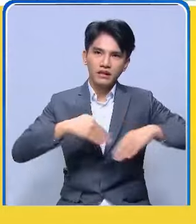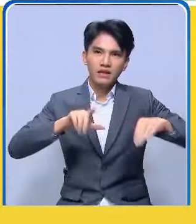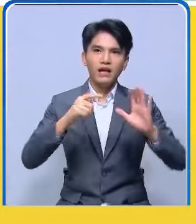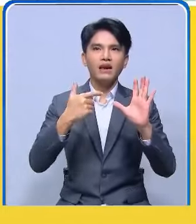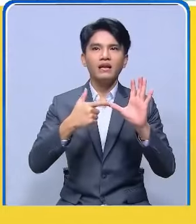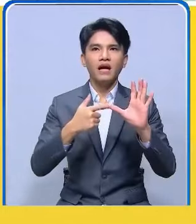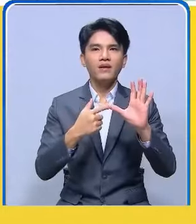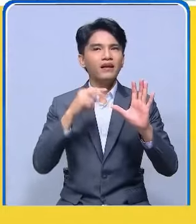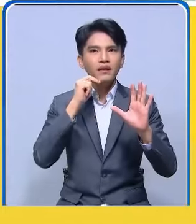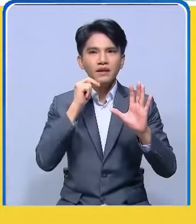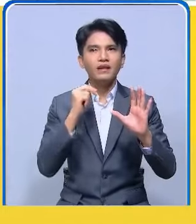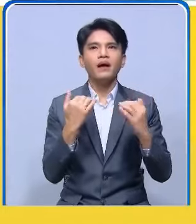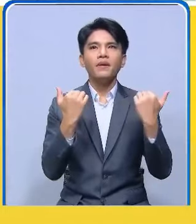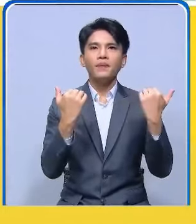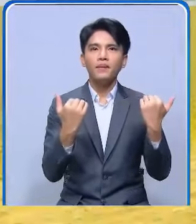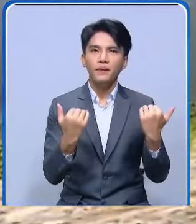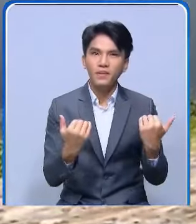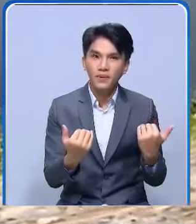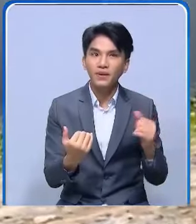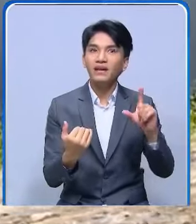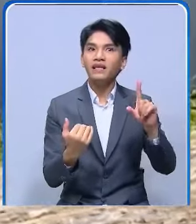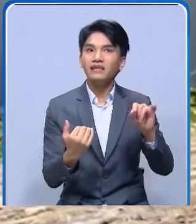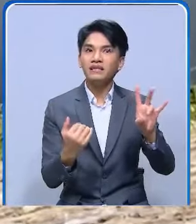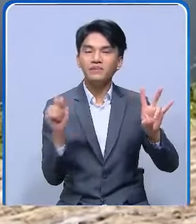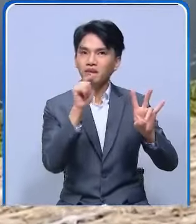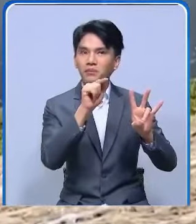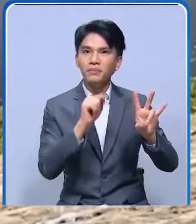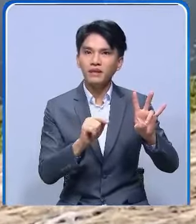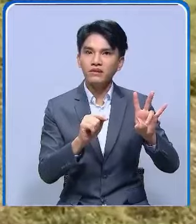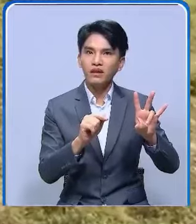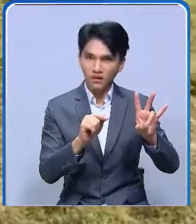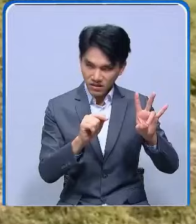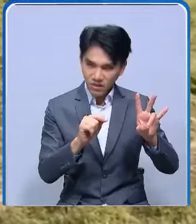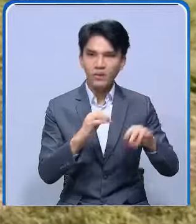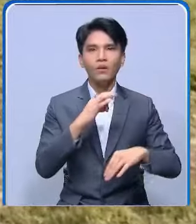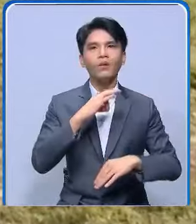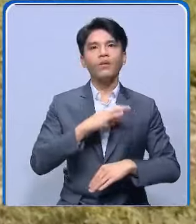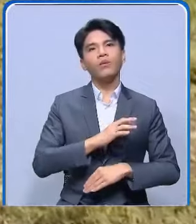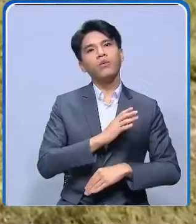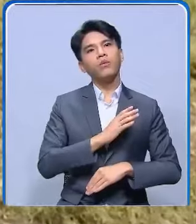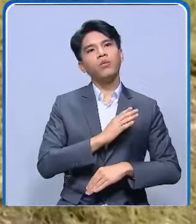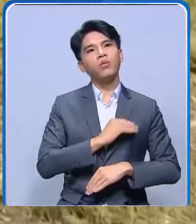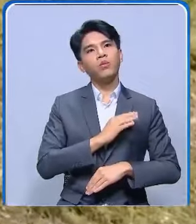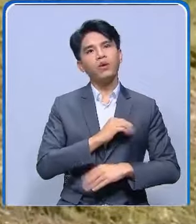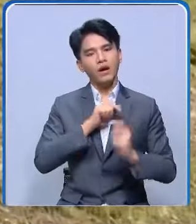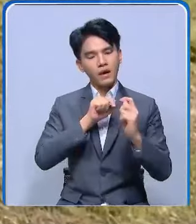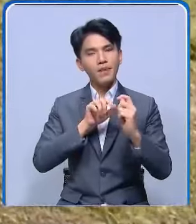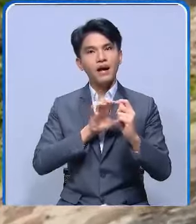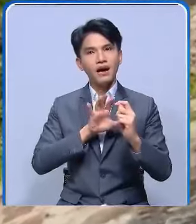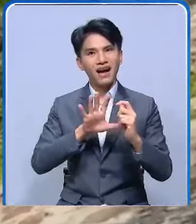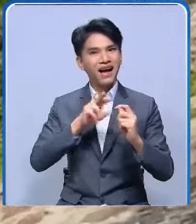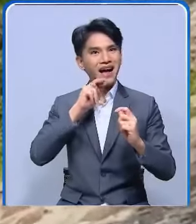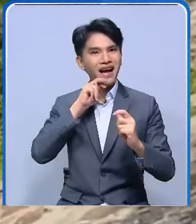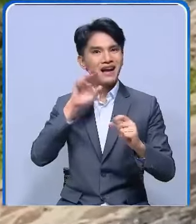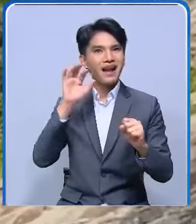เหลือน้ำใช้เนี่ยแค่ 27% เท่านั้นเองนะคะหวั่นใจเหลือเกินในพื้นที่5อำเภอจะขาดแ